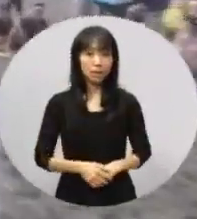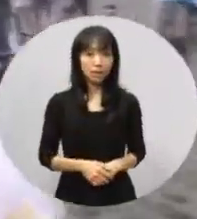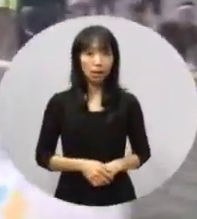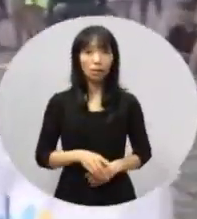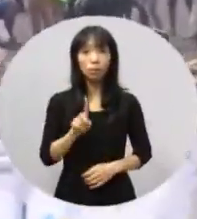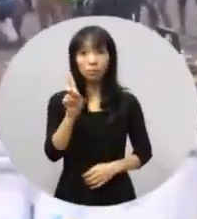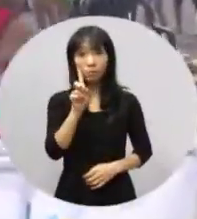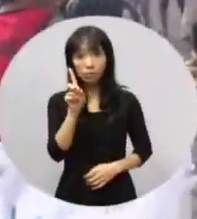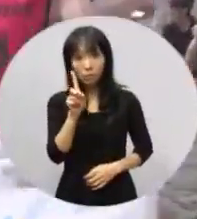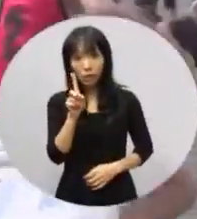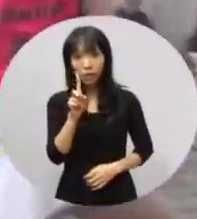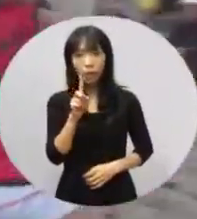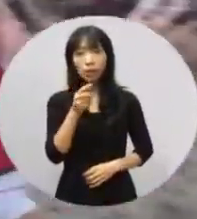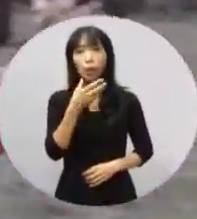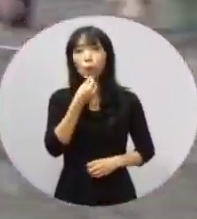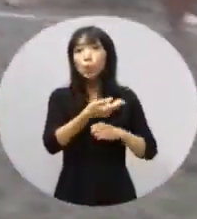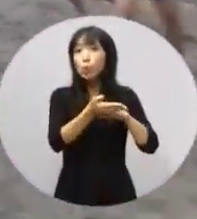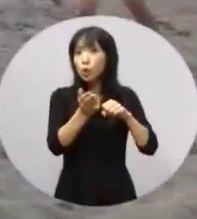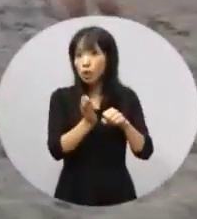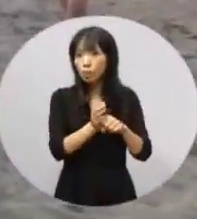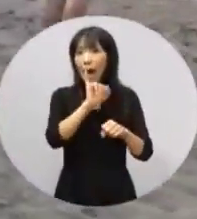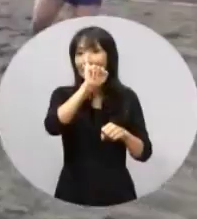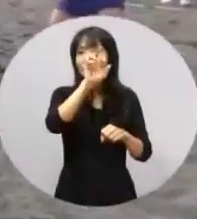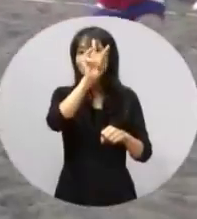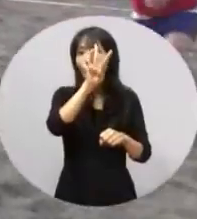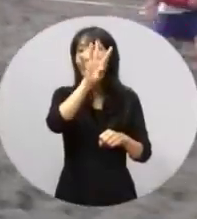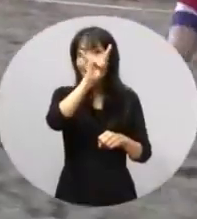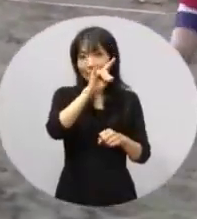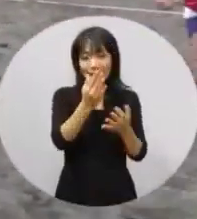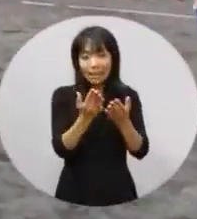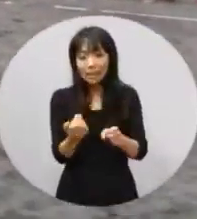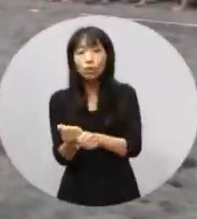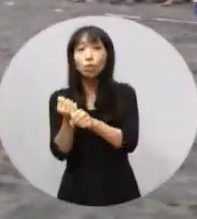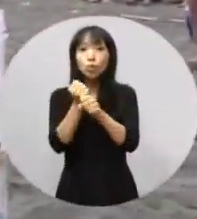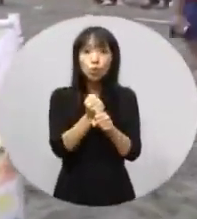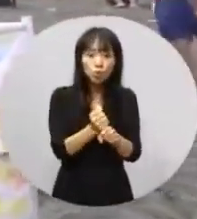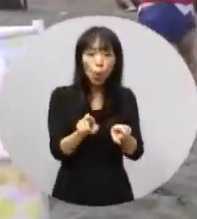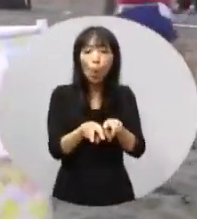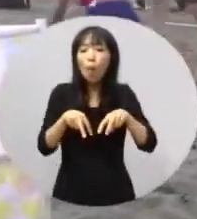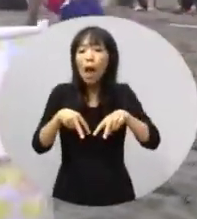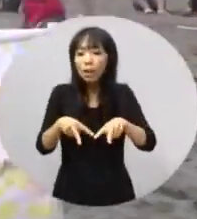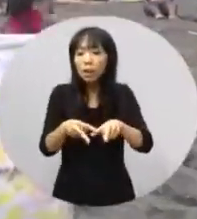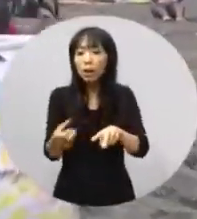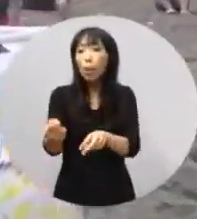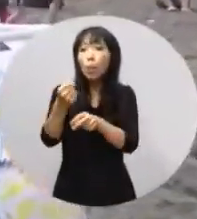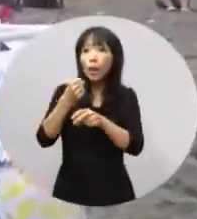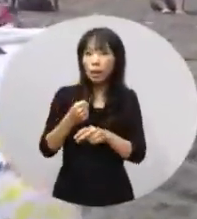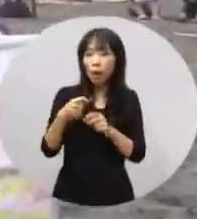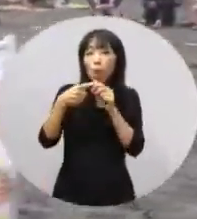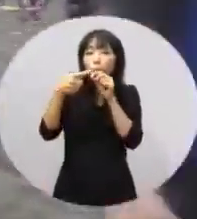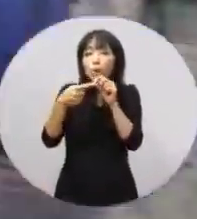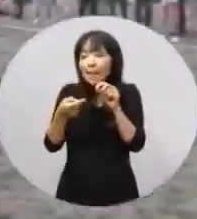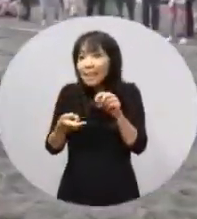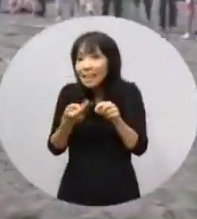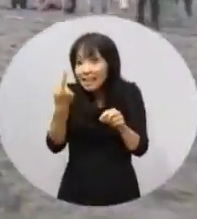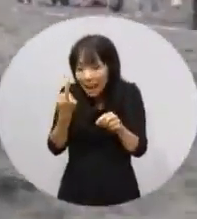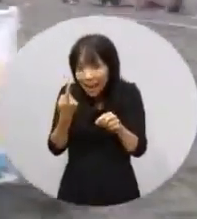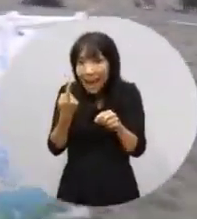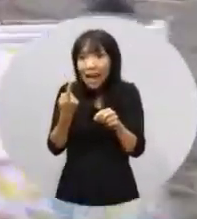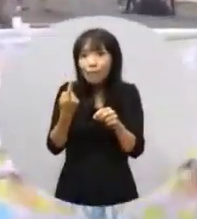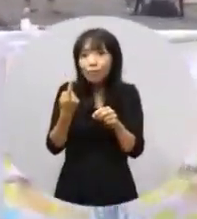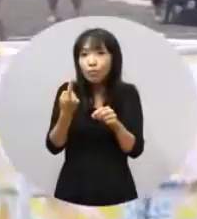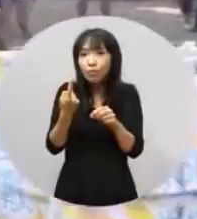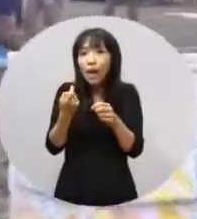とは福島県は地で震災復興のボランティアば持ち込んだねず風船がきっかけで誕生した